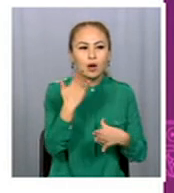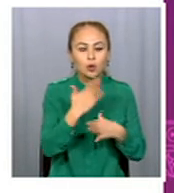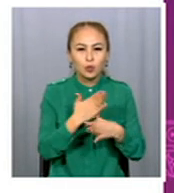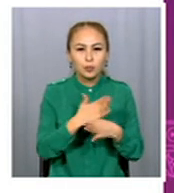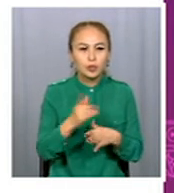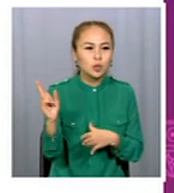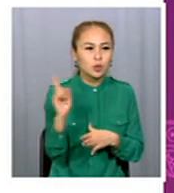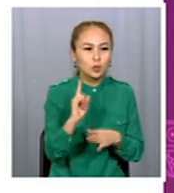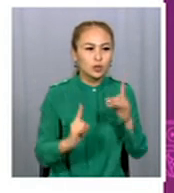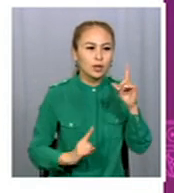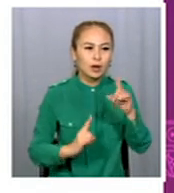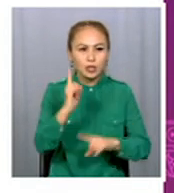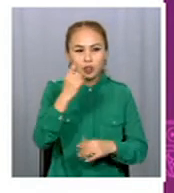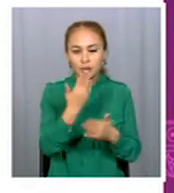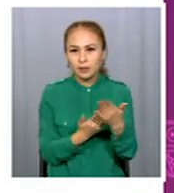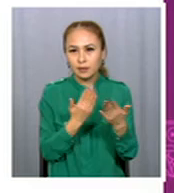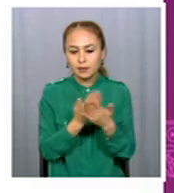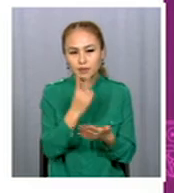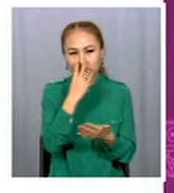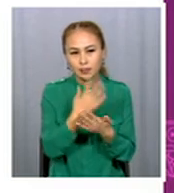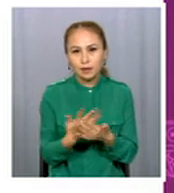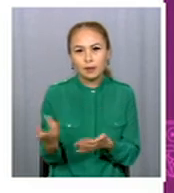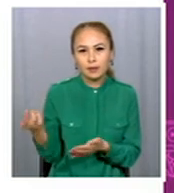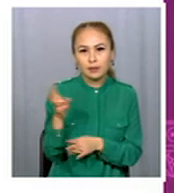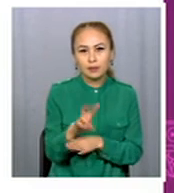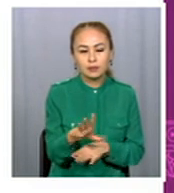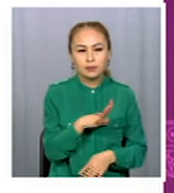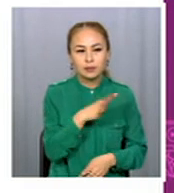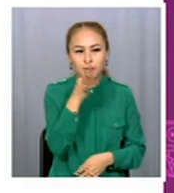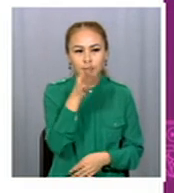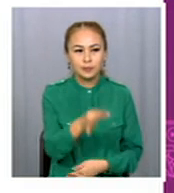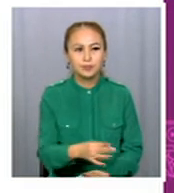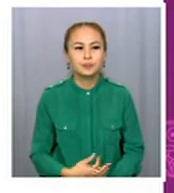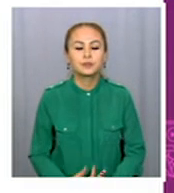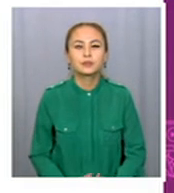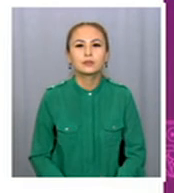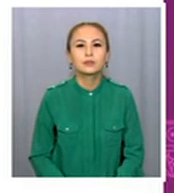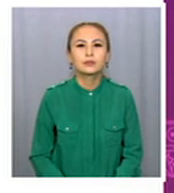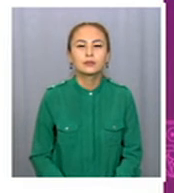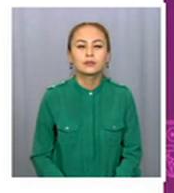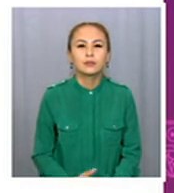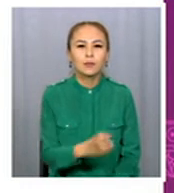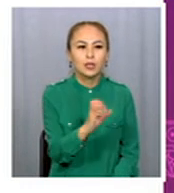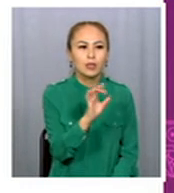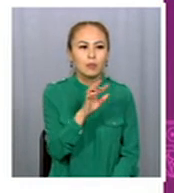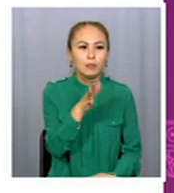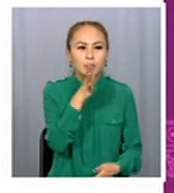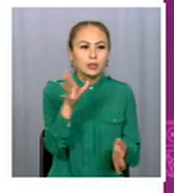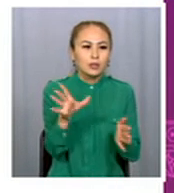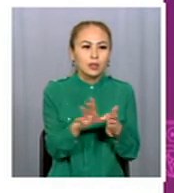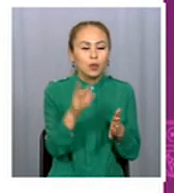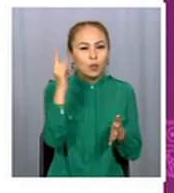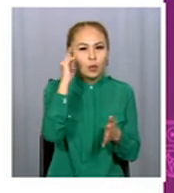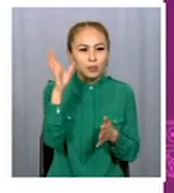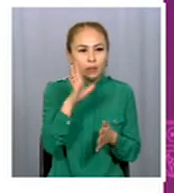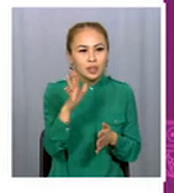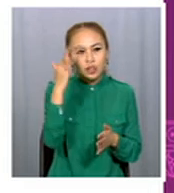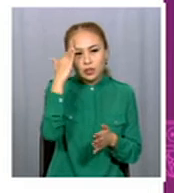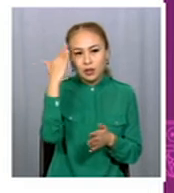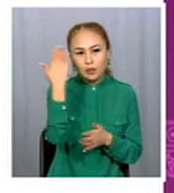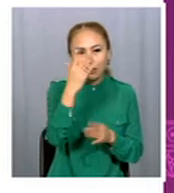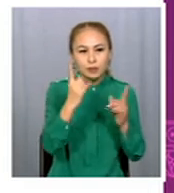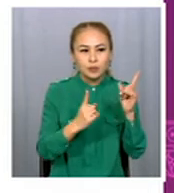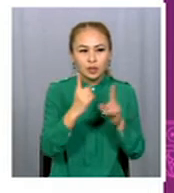саған көмектесу үшін ғарыш кеңістігінен келдік», дейді. Ербол бір сәтке де ойланбай,